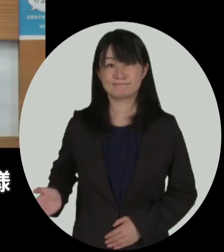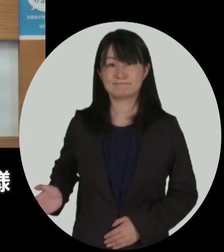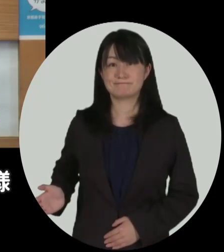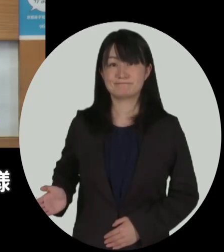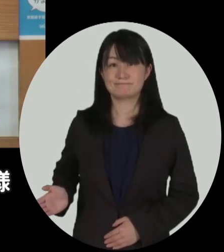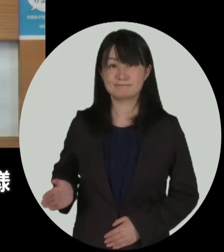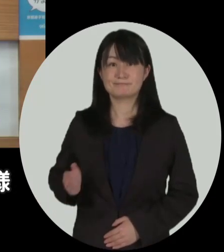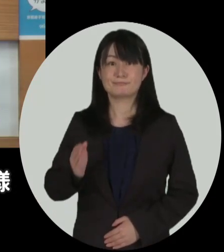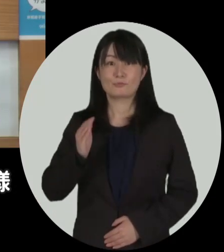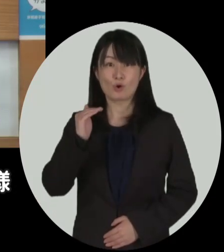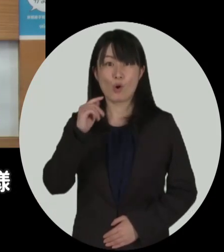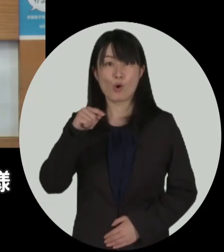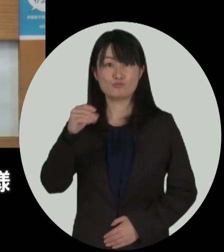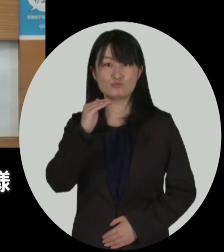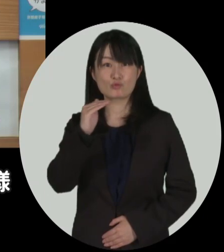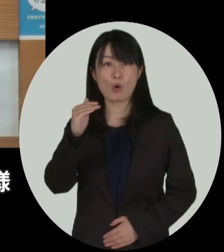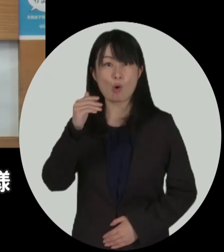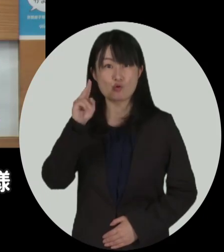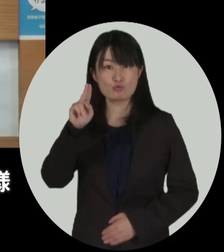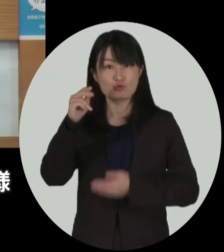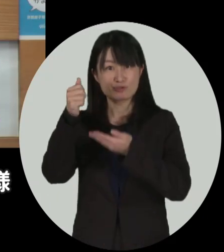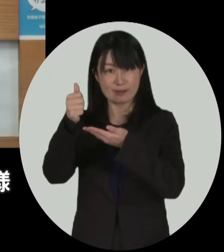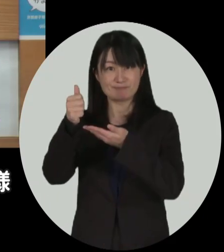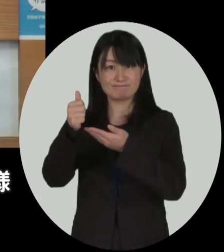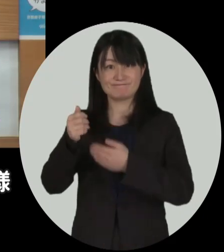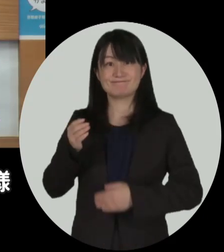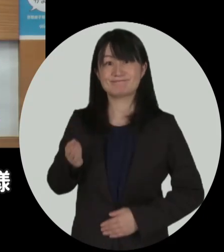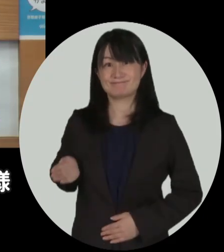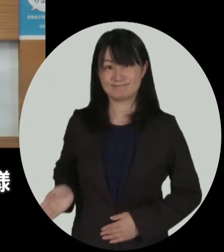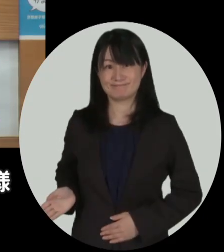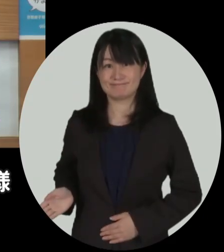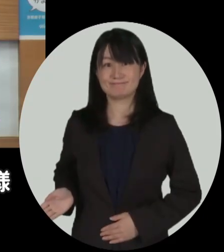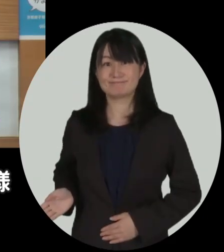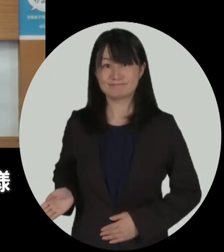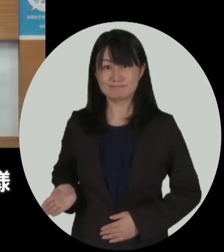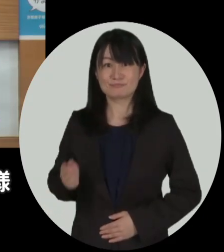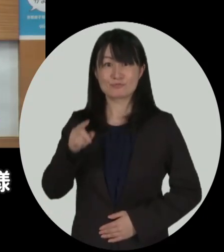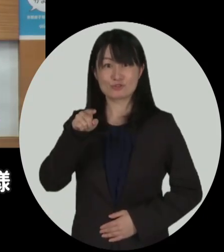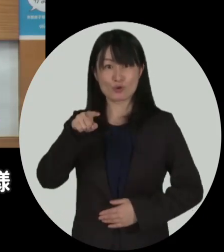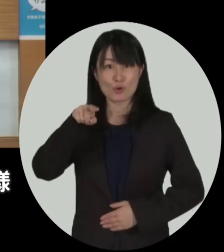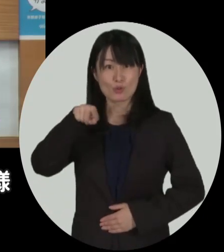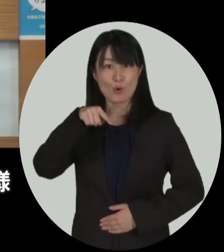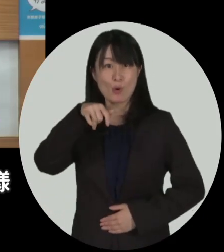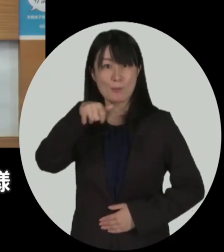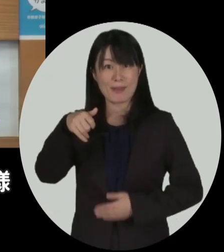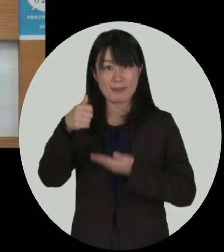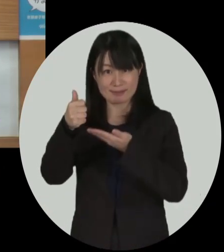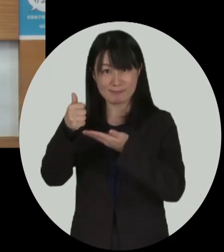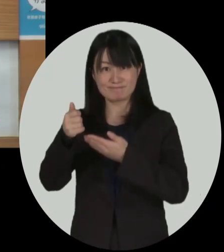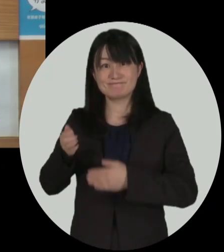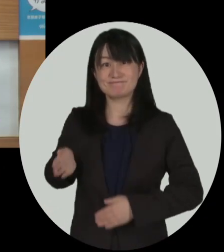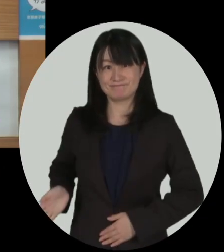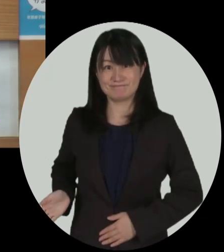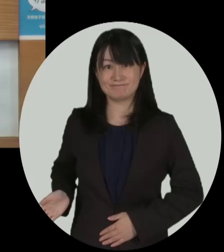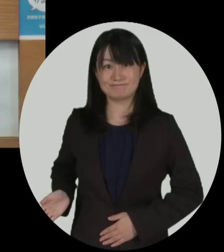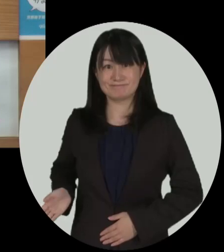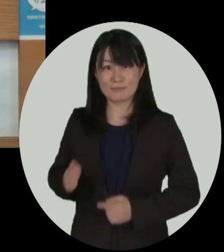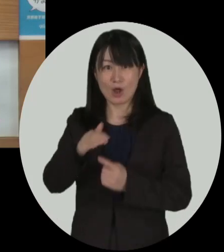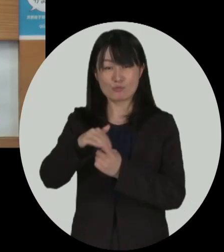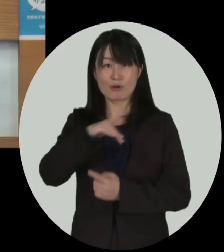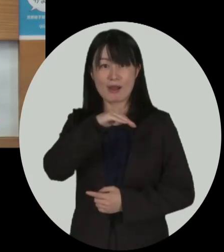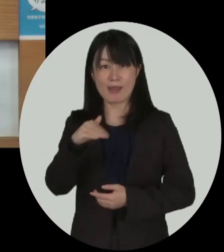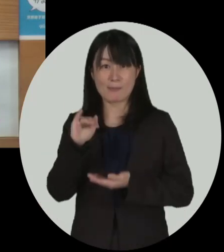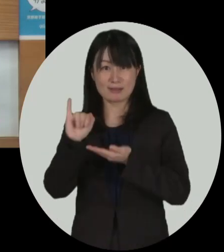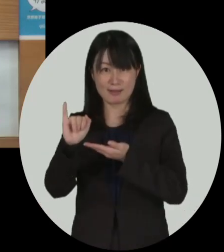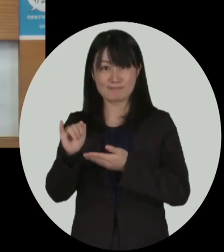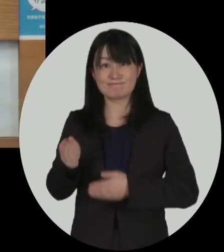能楽師して方金剛流若宗家の金剛辰徳様、料理人の園部慎吾様、日本画家の村山春菜